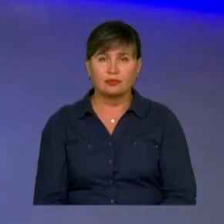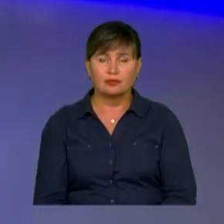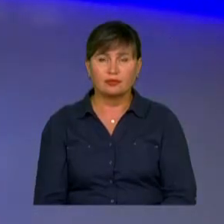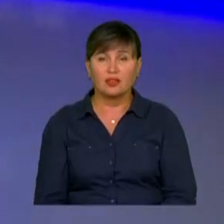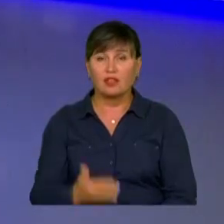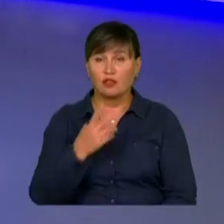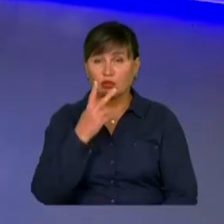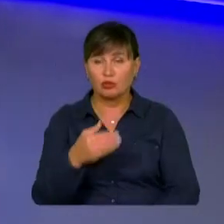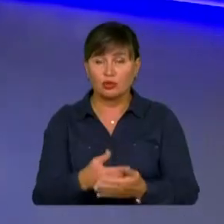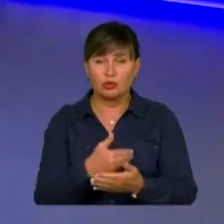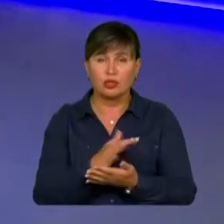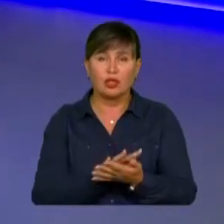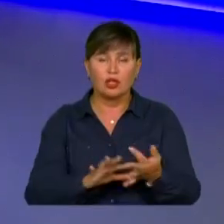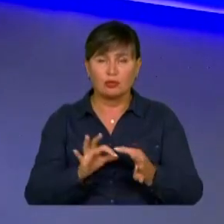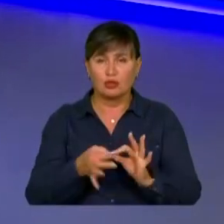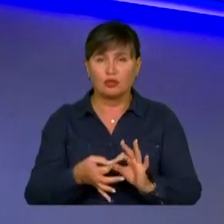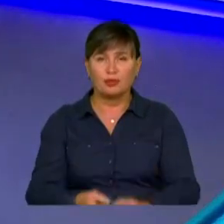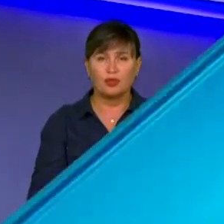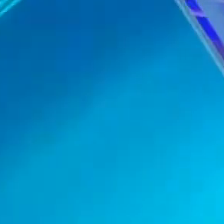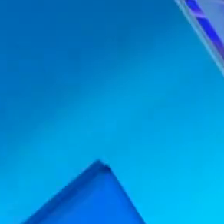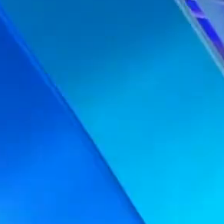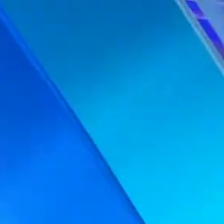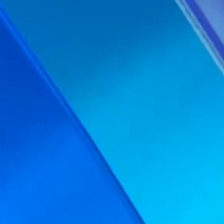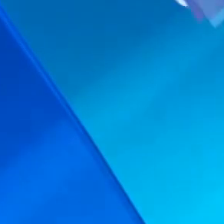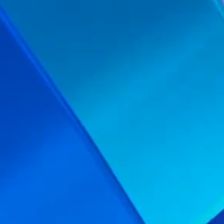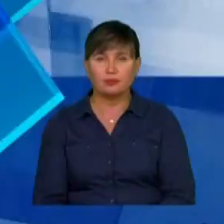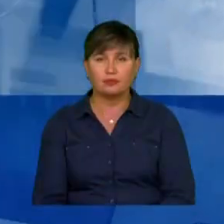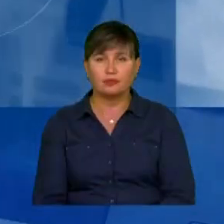Вы смотрите новости, далее в выпуске.